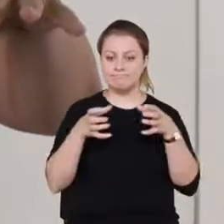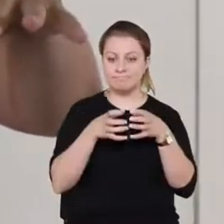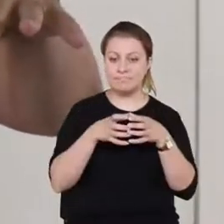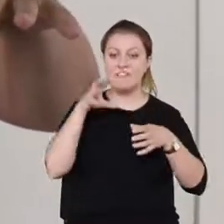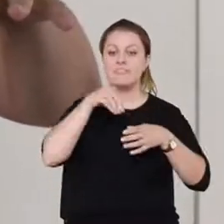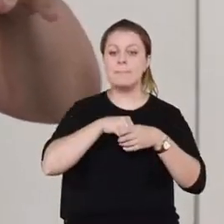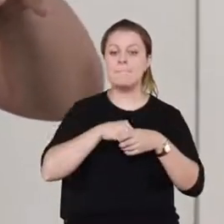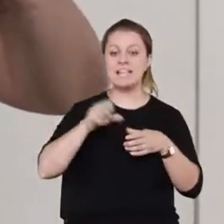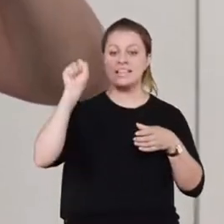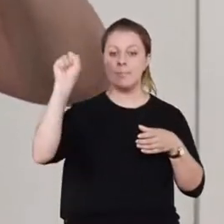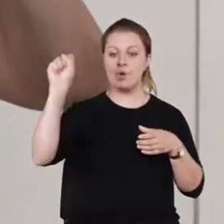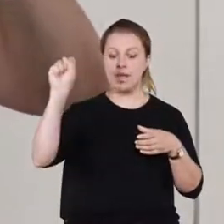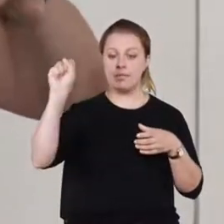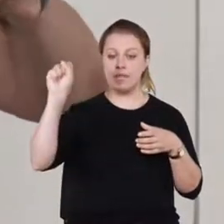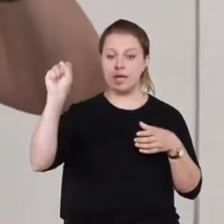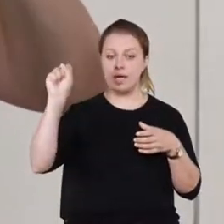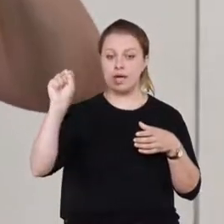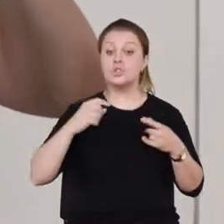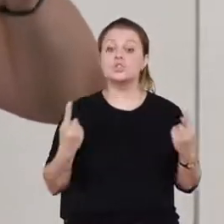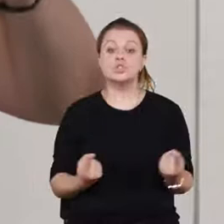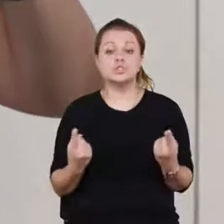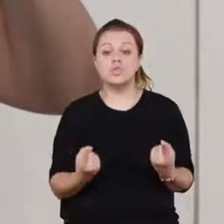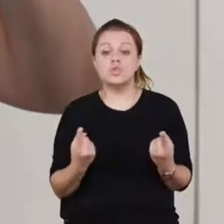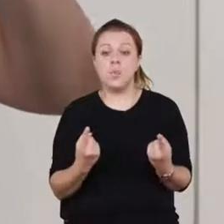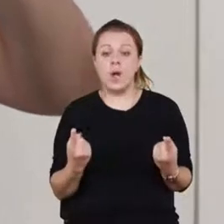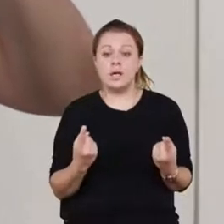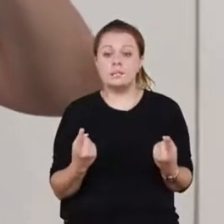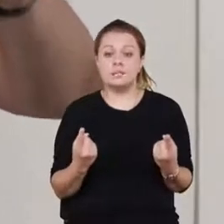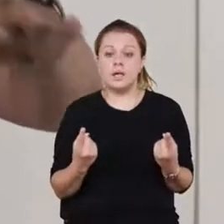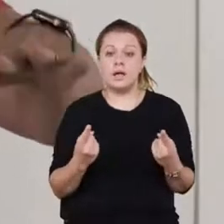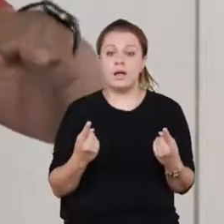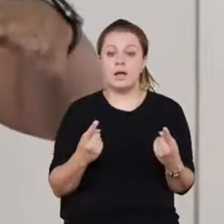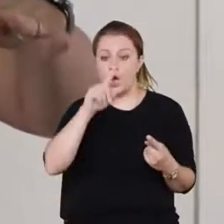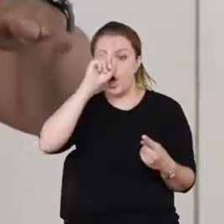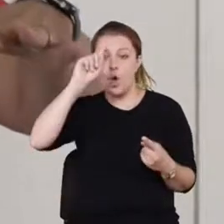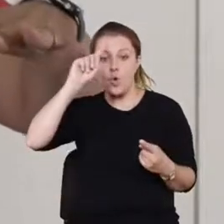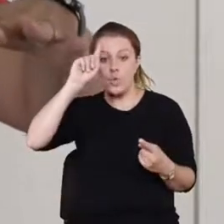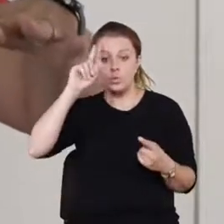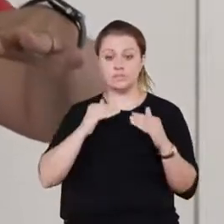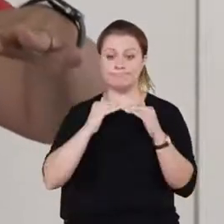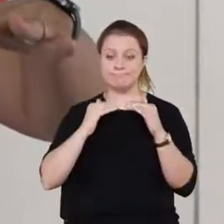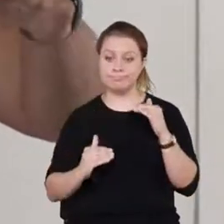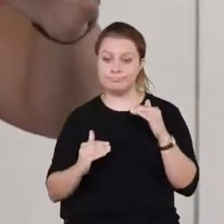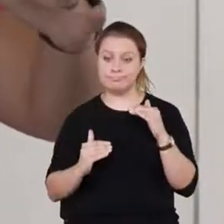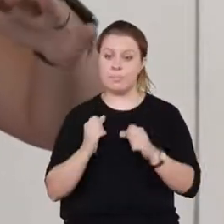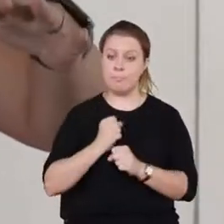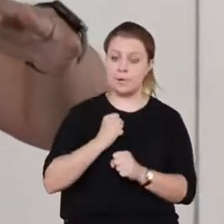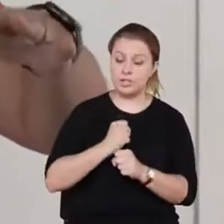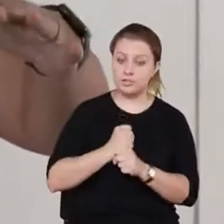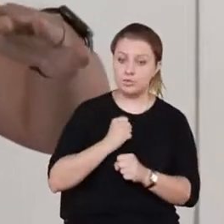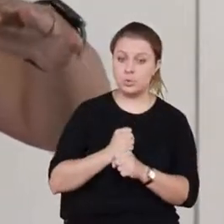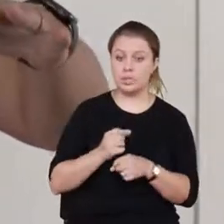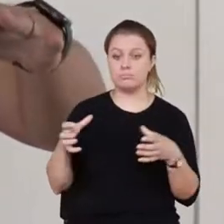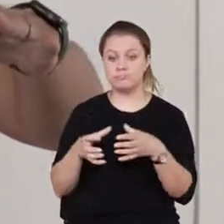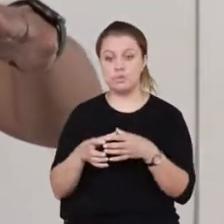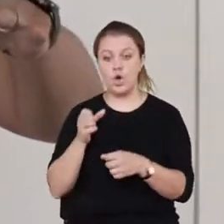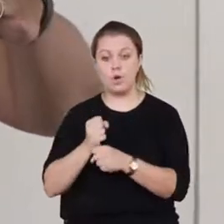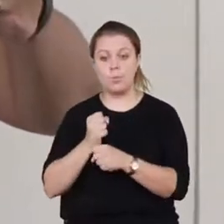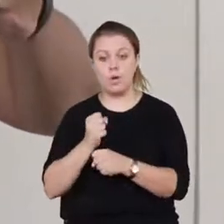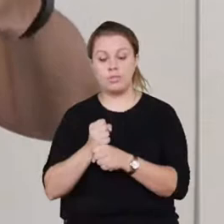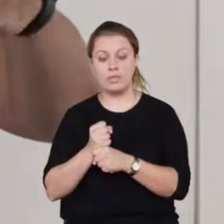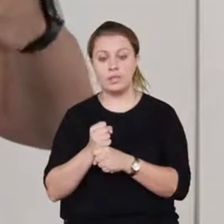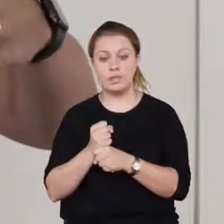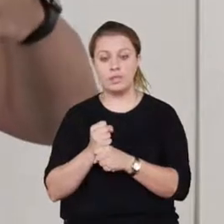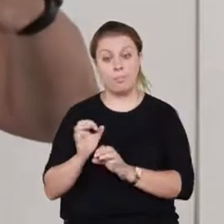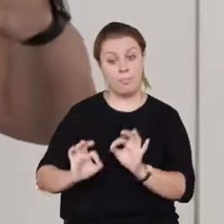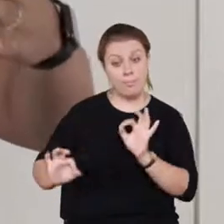demokratyczną republiką, no to sytuacja klas warstw pracujących, warstw ludowych, jak wolicie nazywać, czy